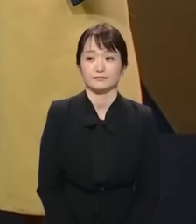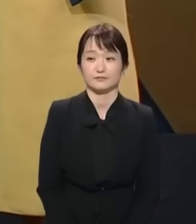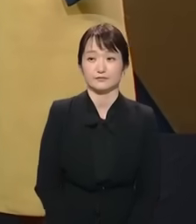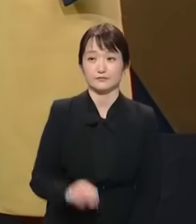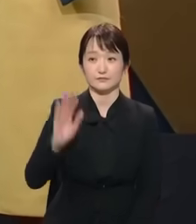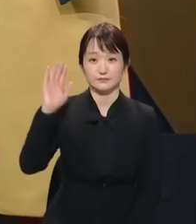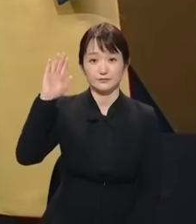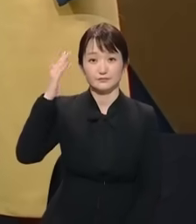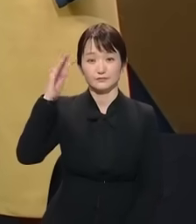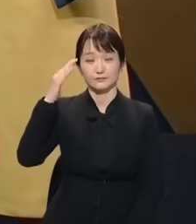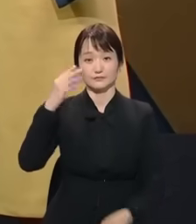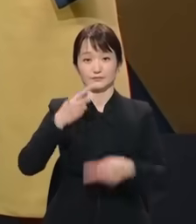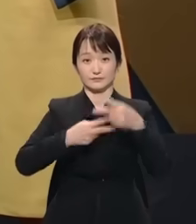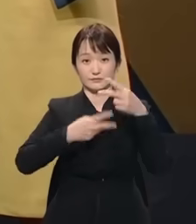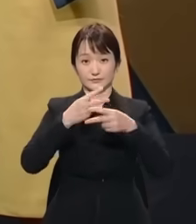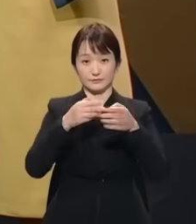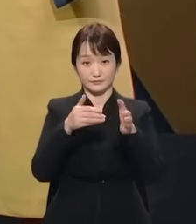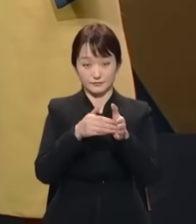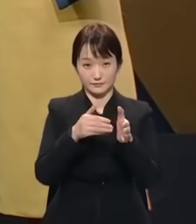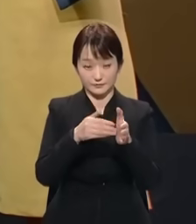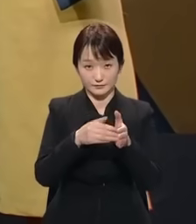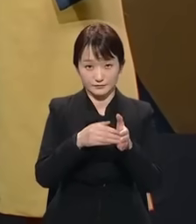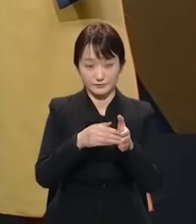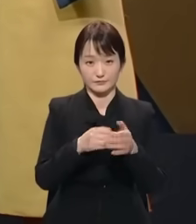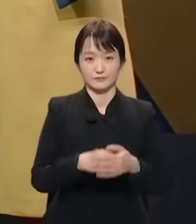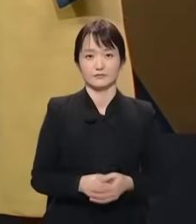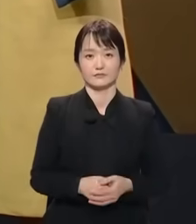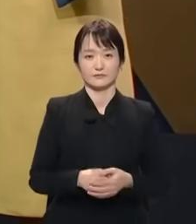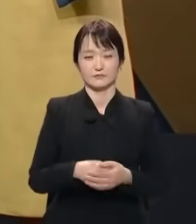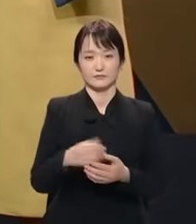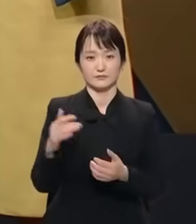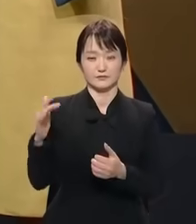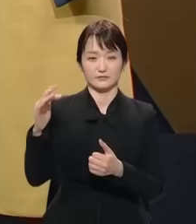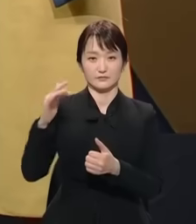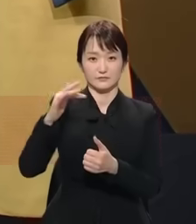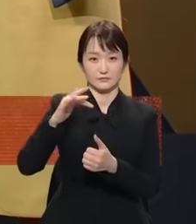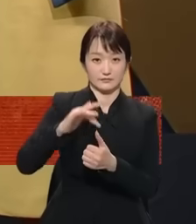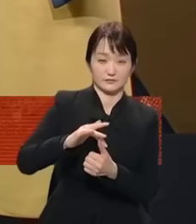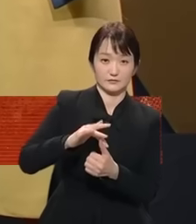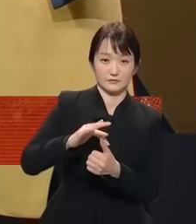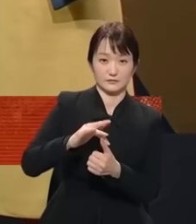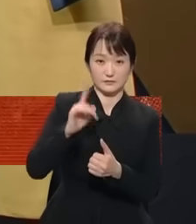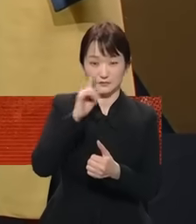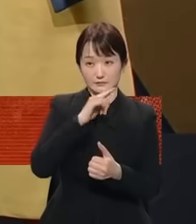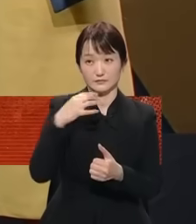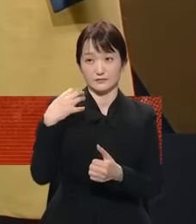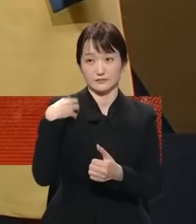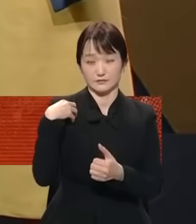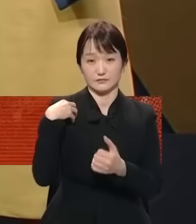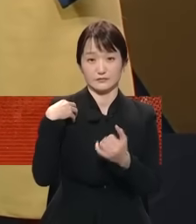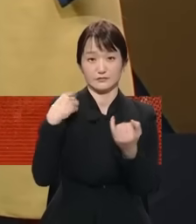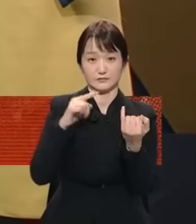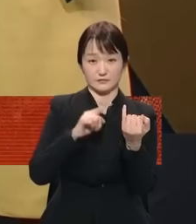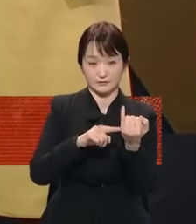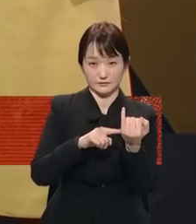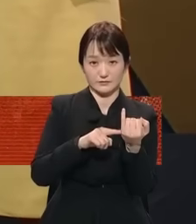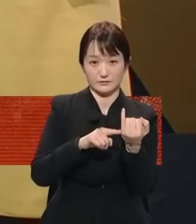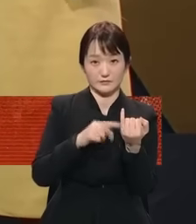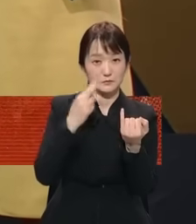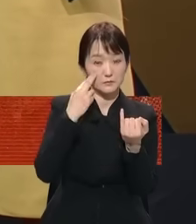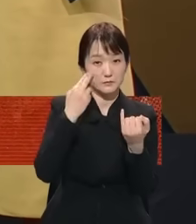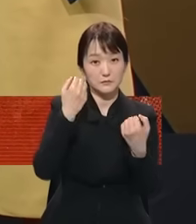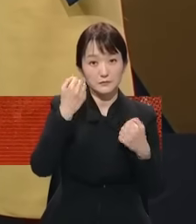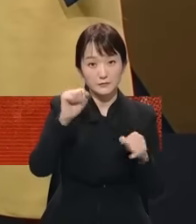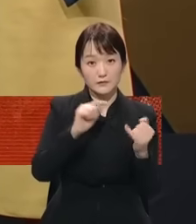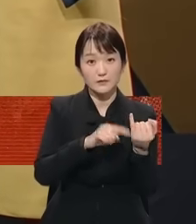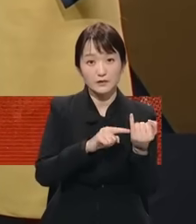최근 종영한 유명 드라마에서 신들린 악역 연기로 깊은 인상을 남긴 배우 S씨. 그는 이 드라마로